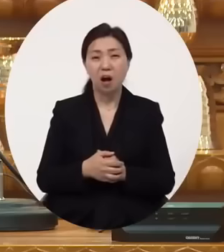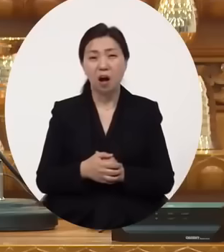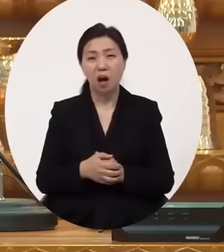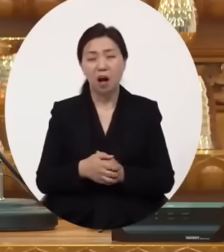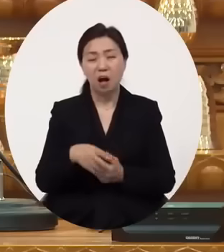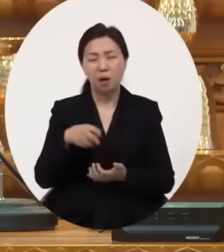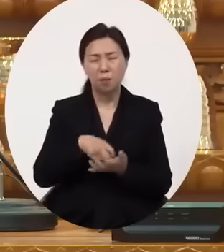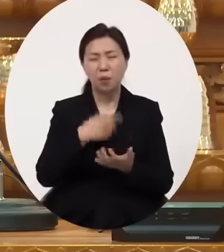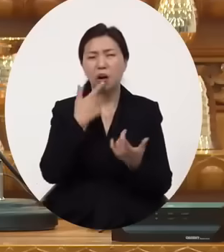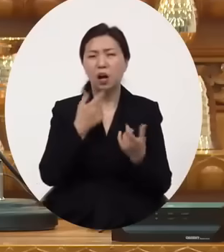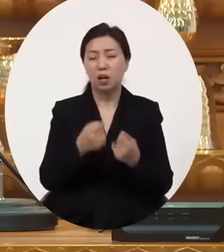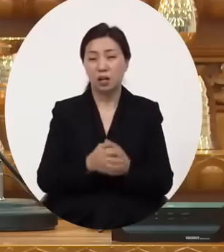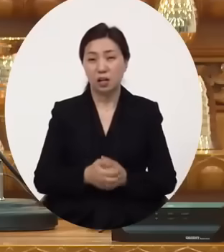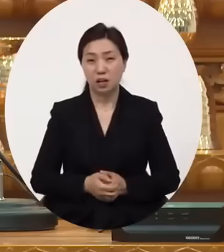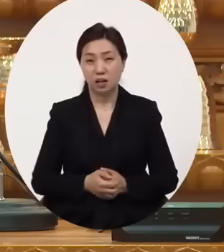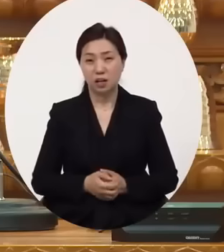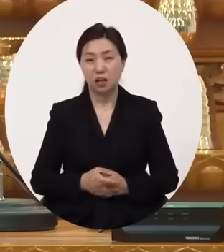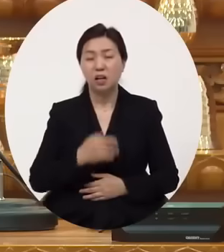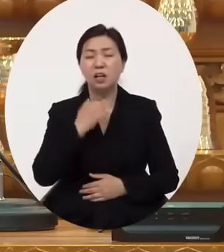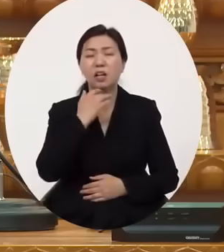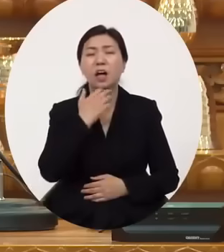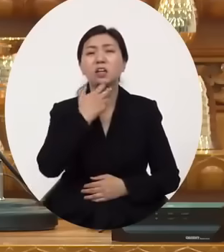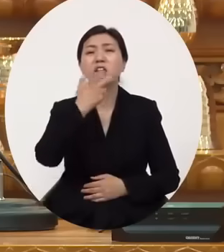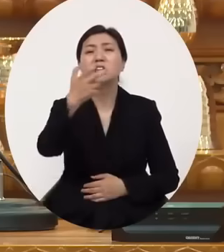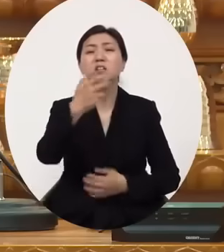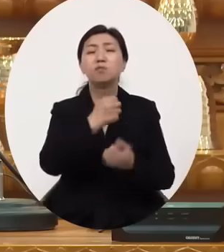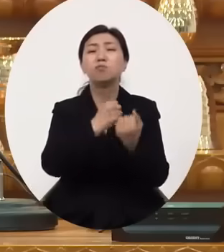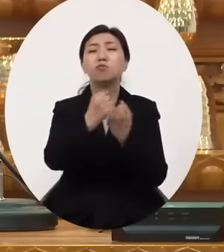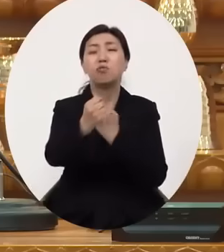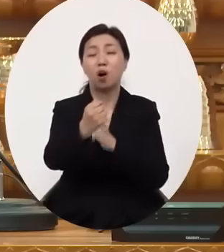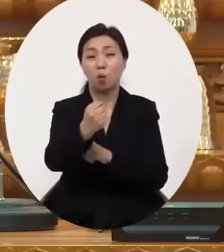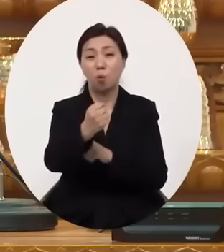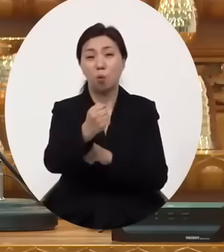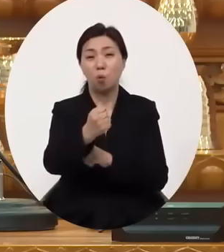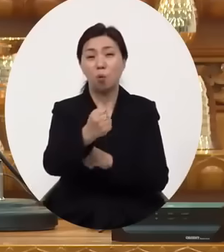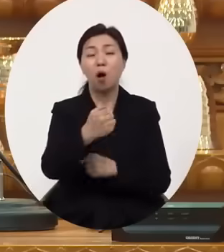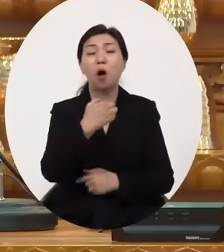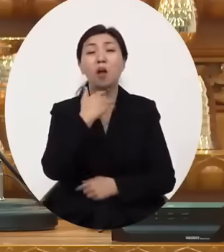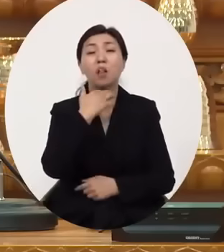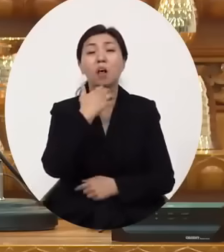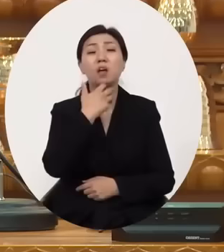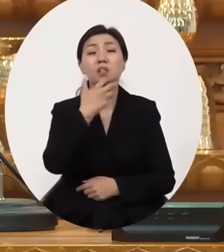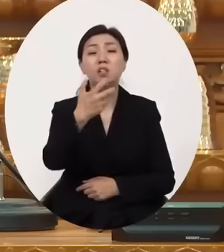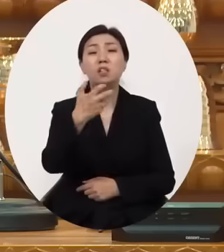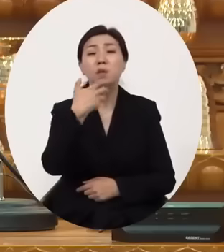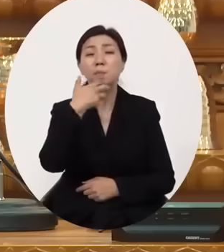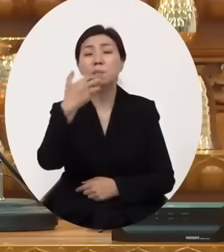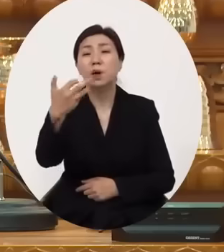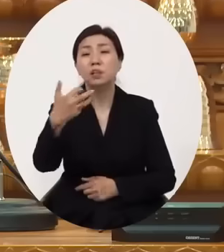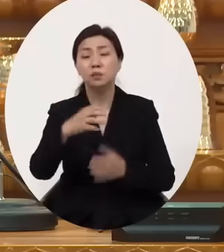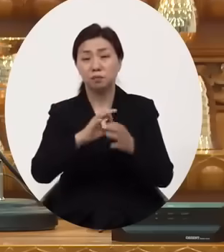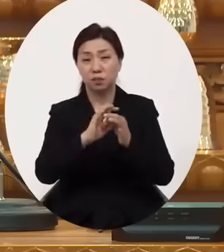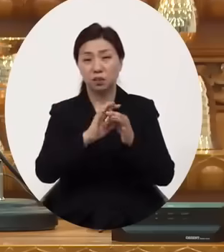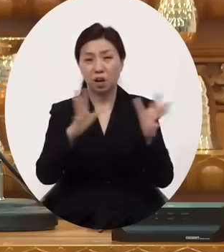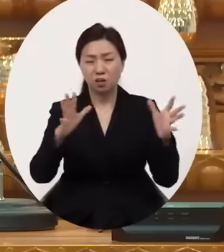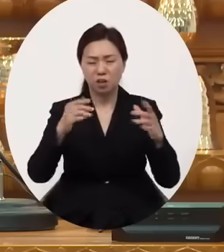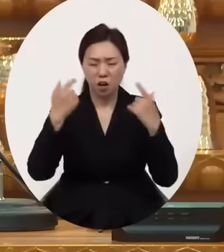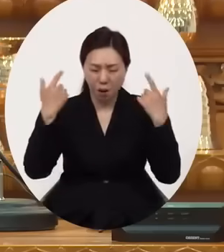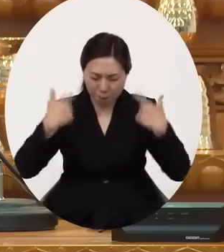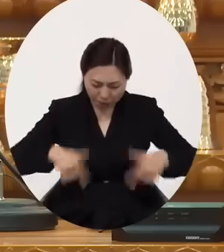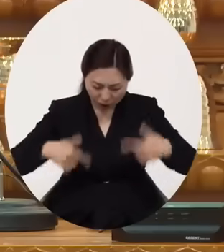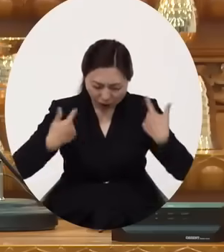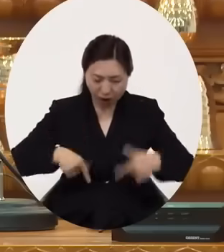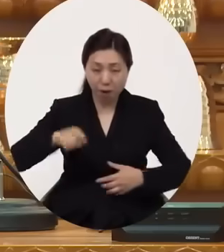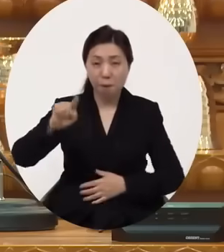100% 맞습니다. 아시겠습니까? 한 70이 돼도, 70이 되고 막 80이 다 돼가도